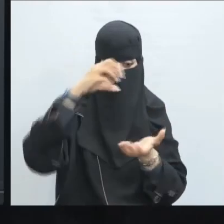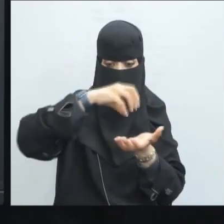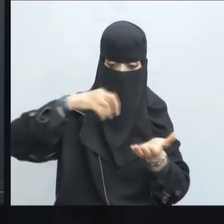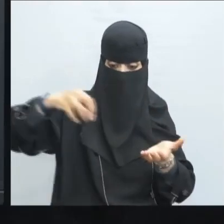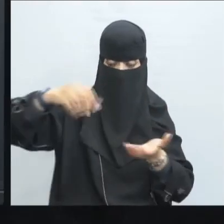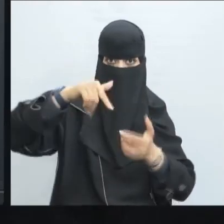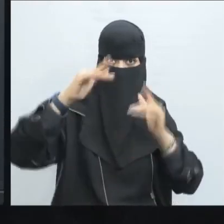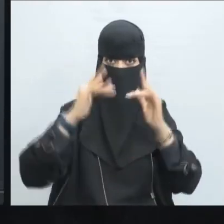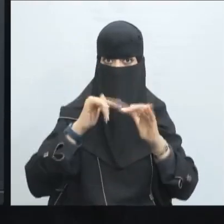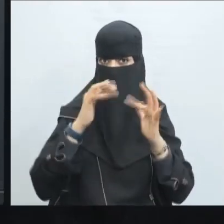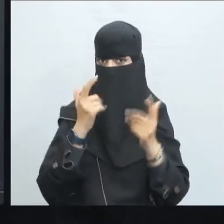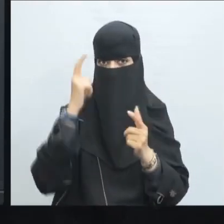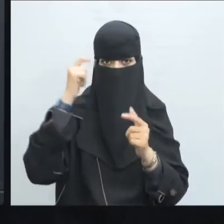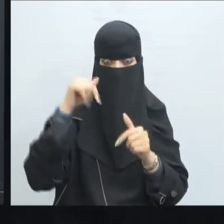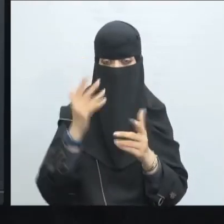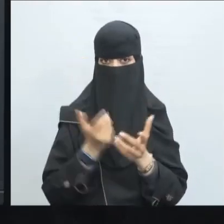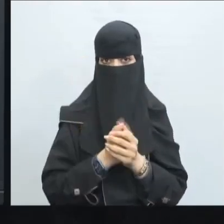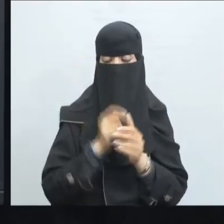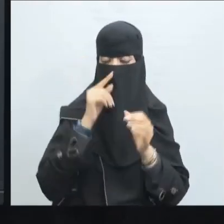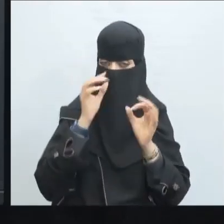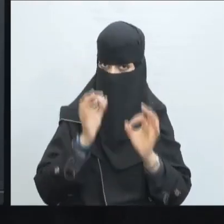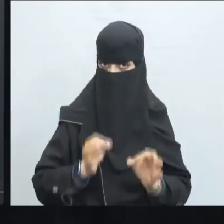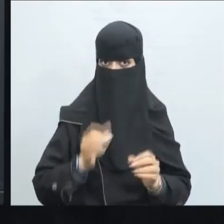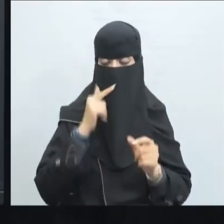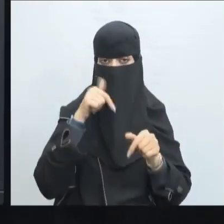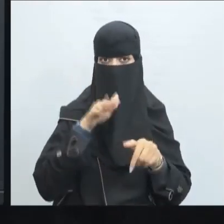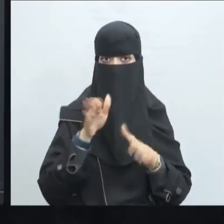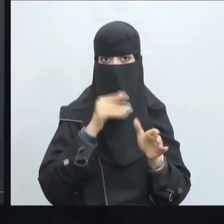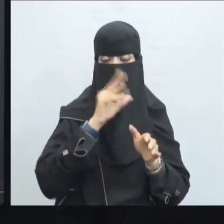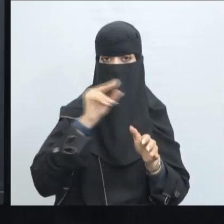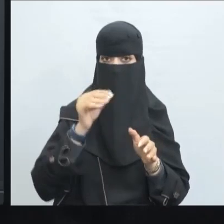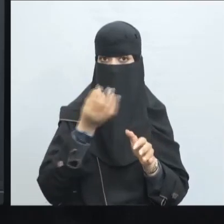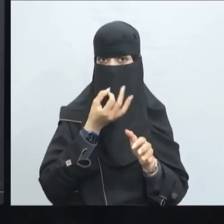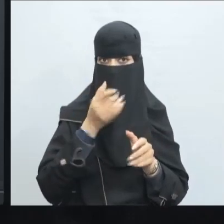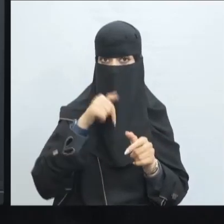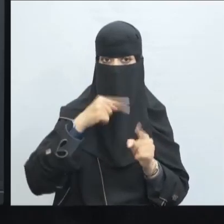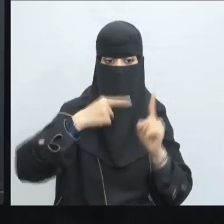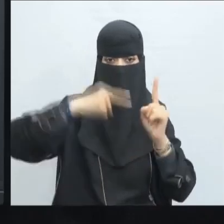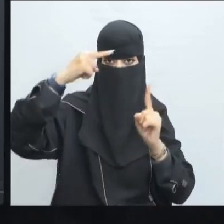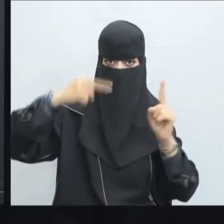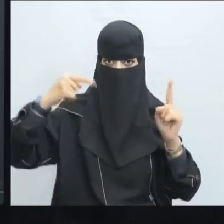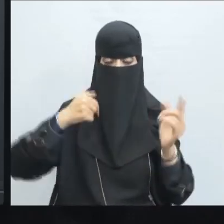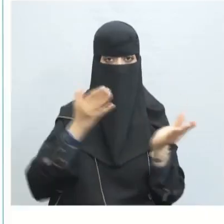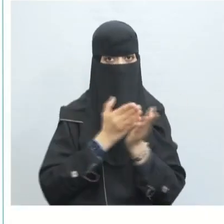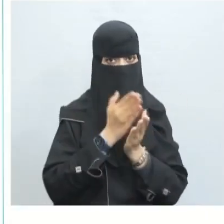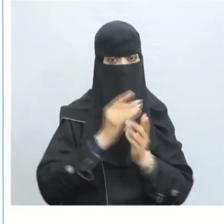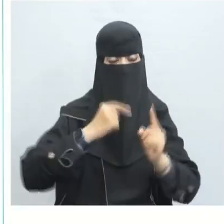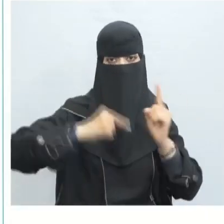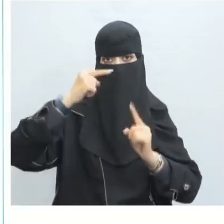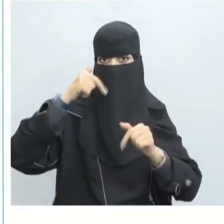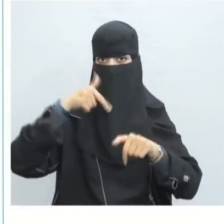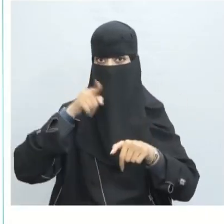الكراسي او الطاولات بالتاكيد هنالك كما ذكرنا مؤشرات وهنالك طرق وقياس